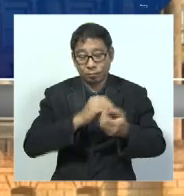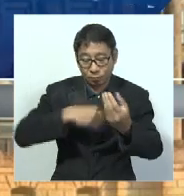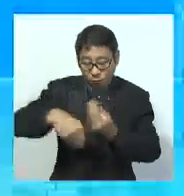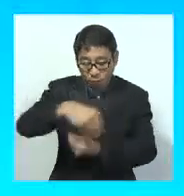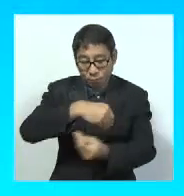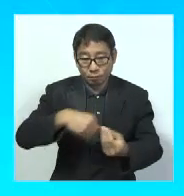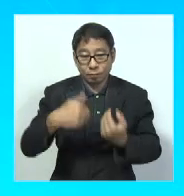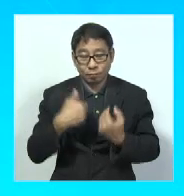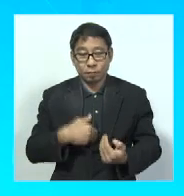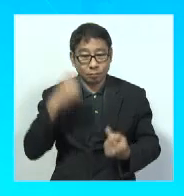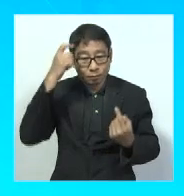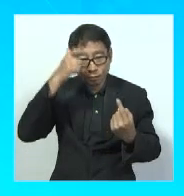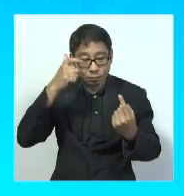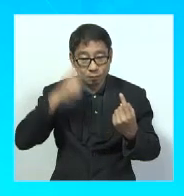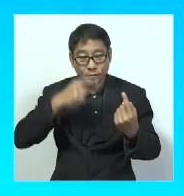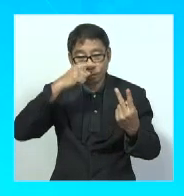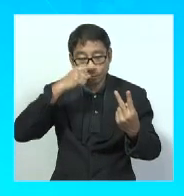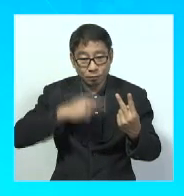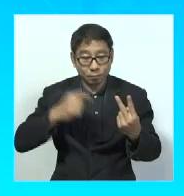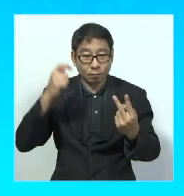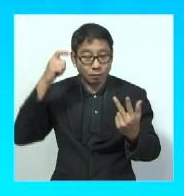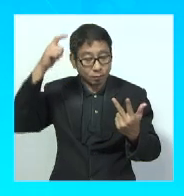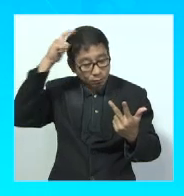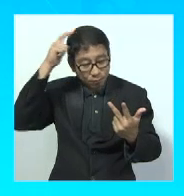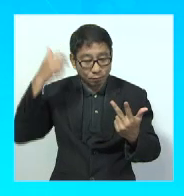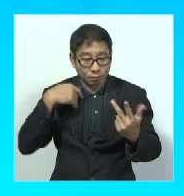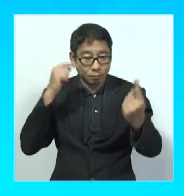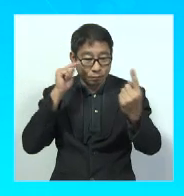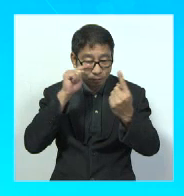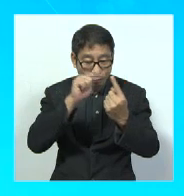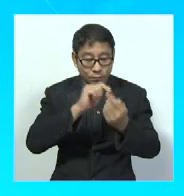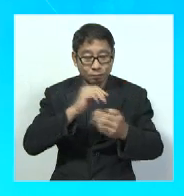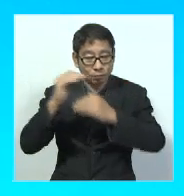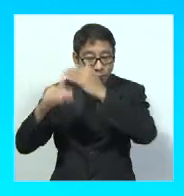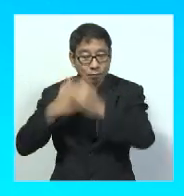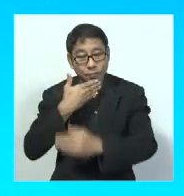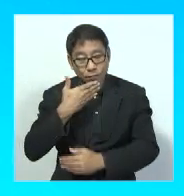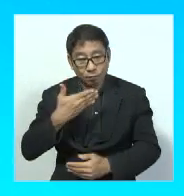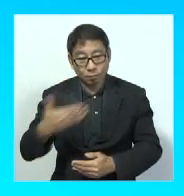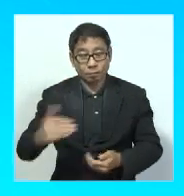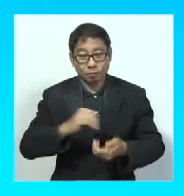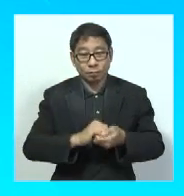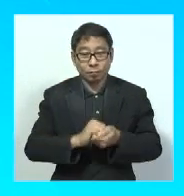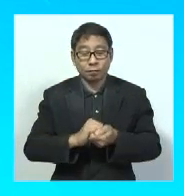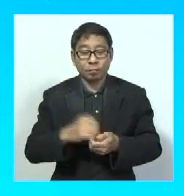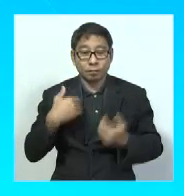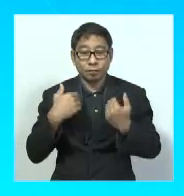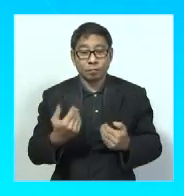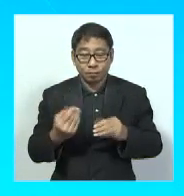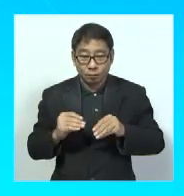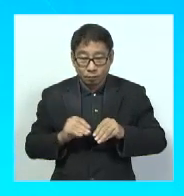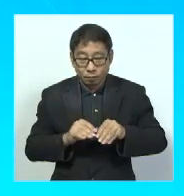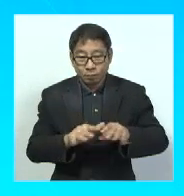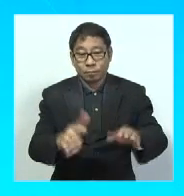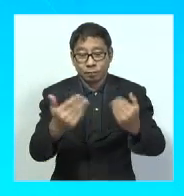เศรษฐกิจอิระวดีเจ้าพระยาแม่โขงนะครับเพื่อที่จะบรรลุเป้าหมายการพัฒนาที่ยั่งยืนร่วมกันรวมไปถึงการขย